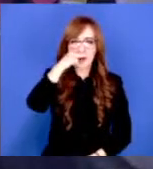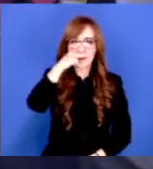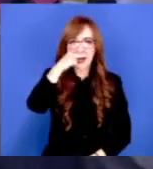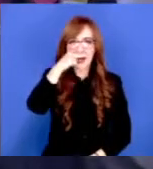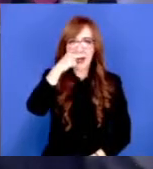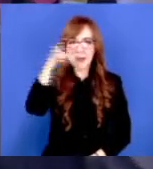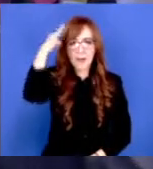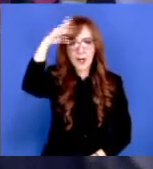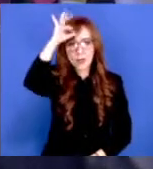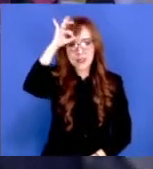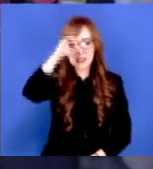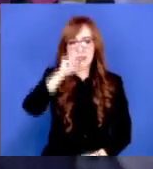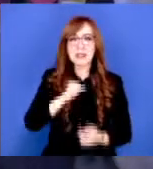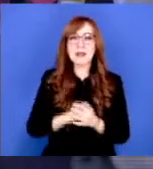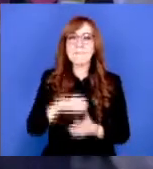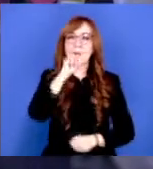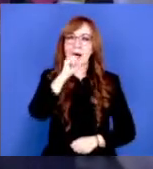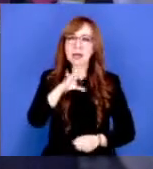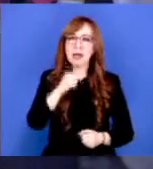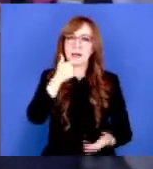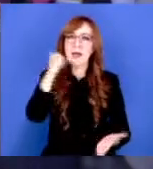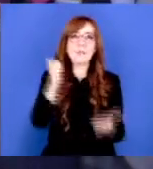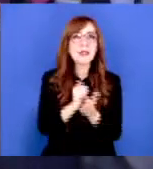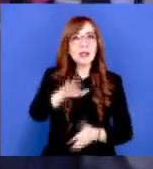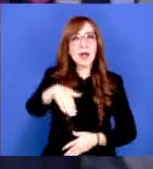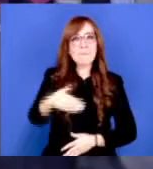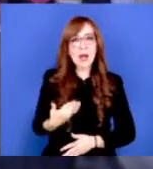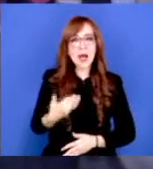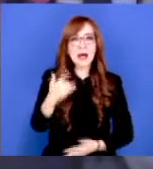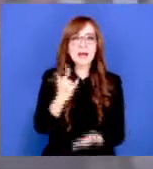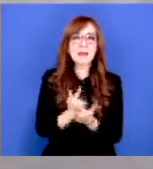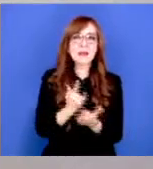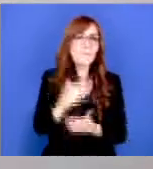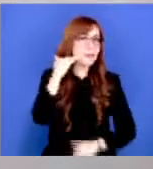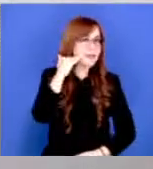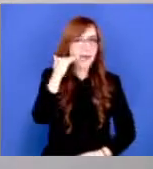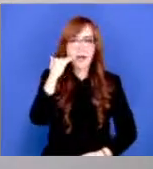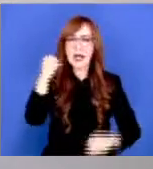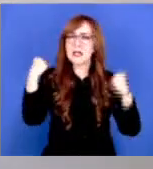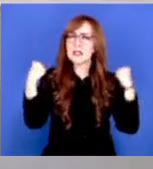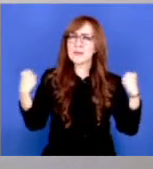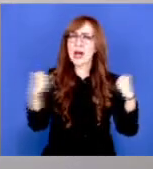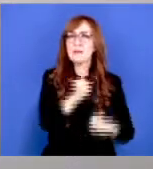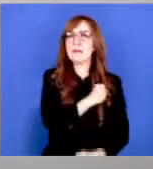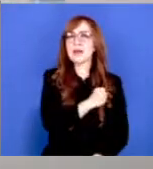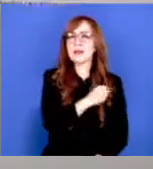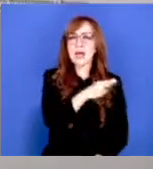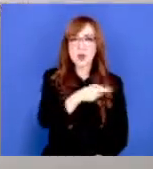pesta demokrasi 5 tahunan yang paling penting adalah terus menjaga semangat dalam keberagaman yang dimiliki bangsa